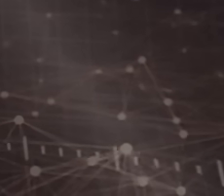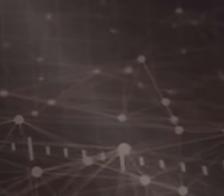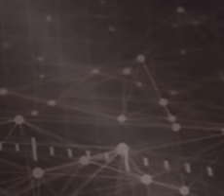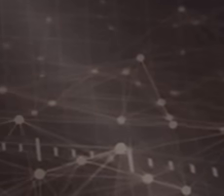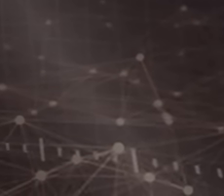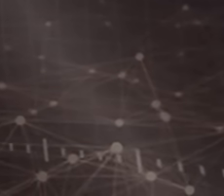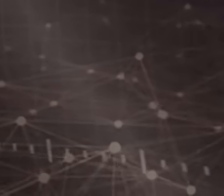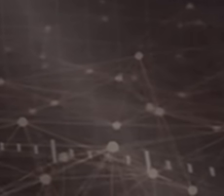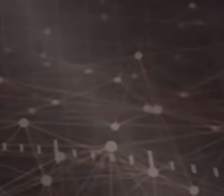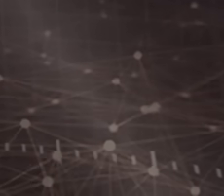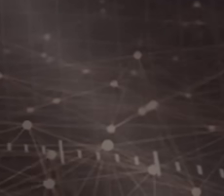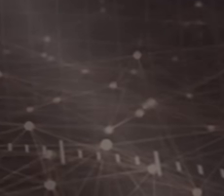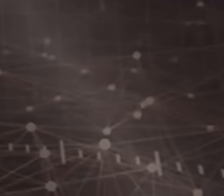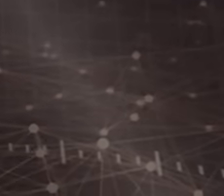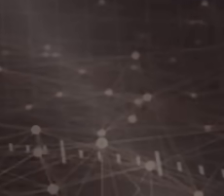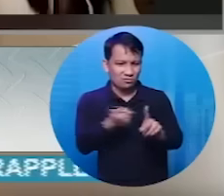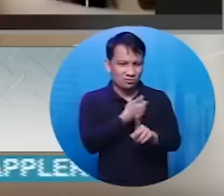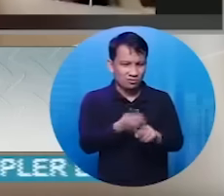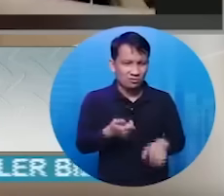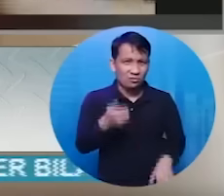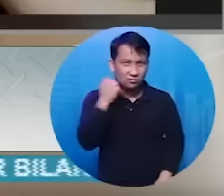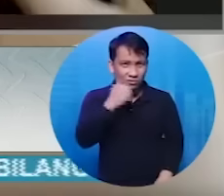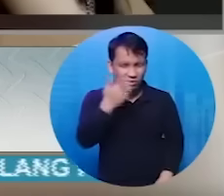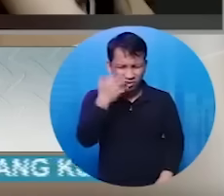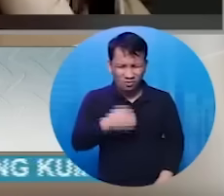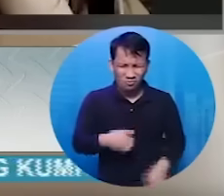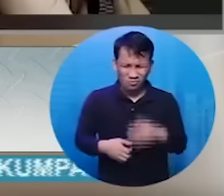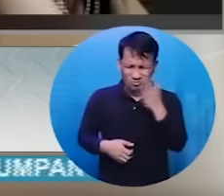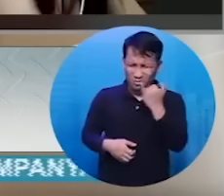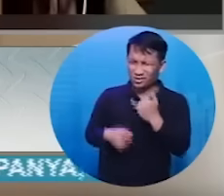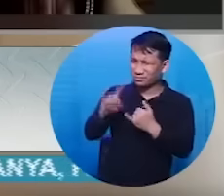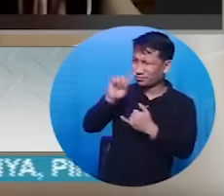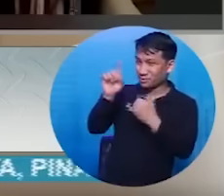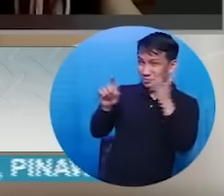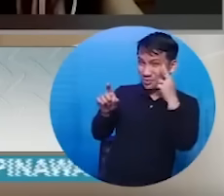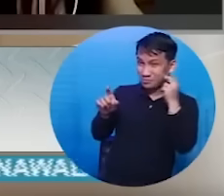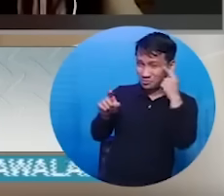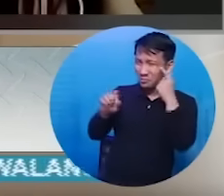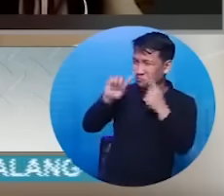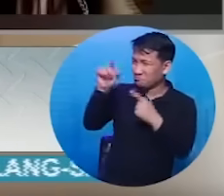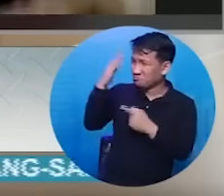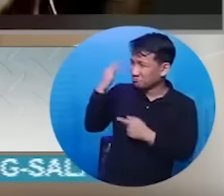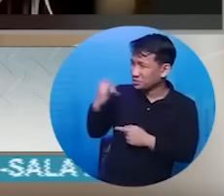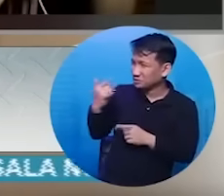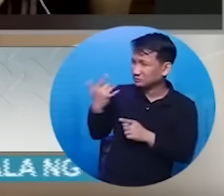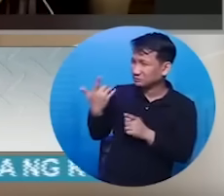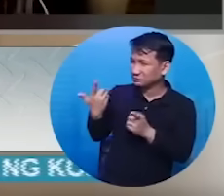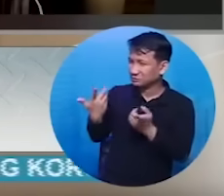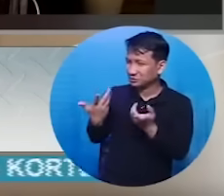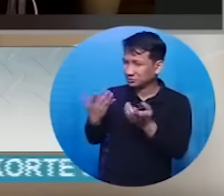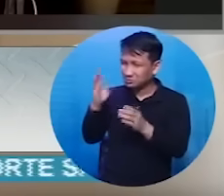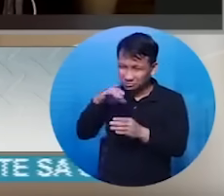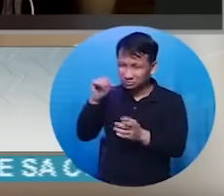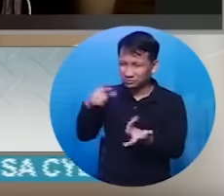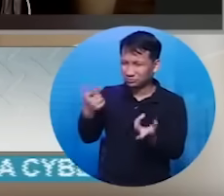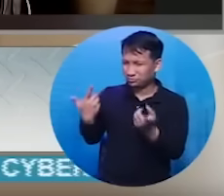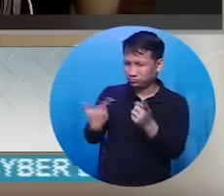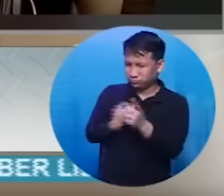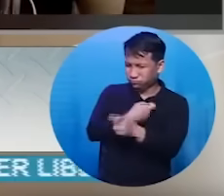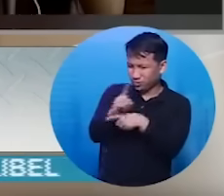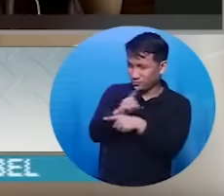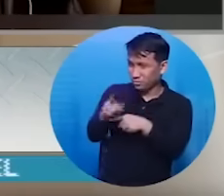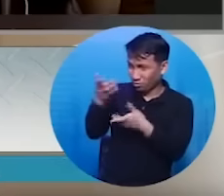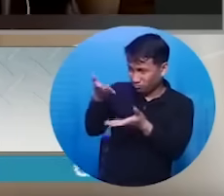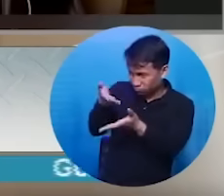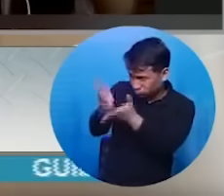ayaw ko susuwil. Kaya ayaw ko laging manggulpe, ayaw ko magalit. Kaya nga, anong kasalanan ng mga kapatid mo para disiplinahin mo? At ikaw ba'y binigyan ng